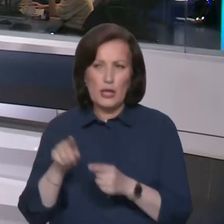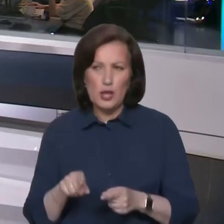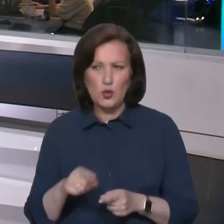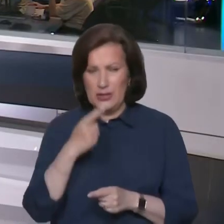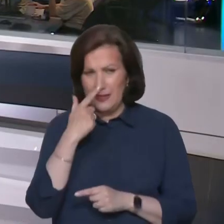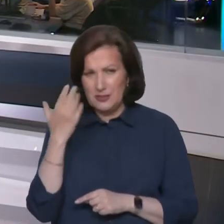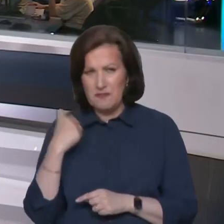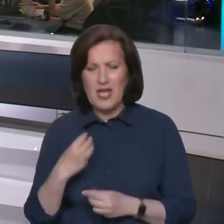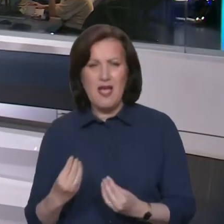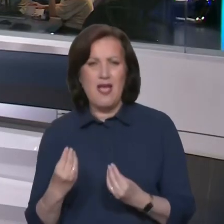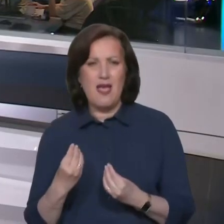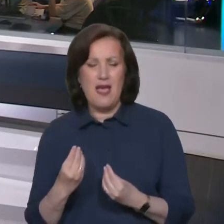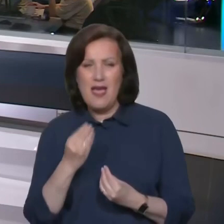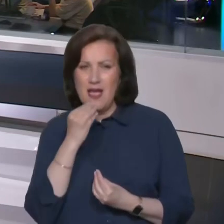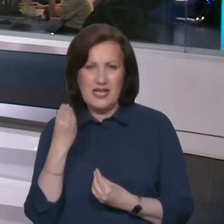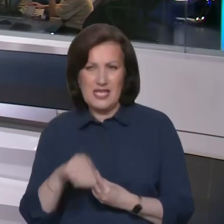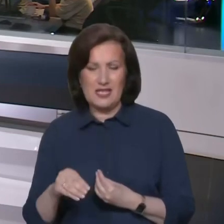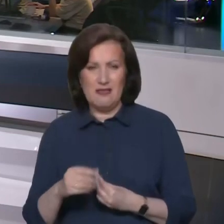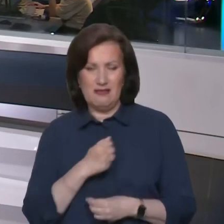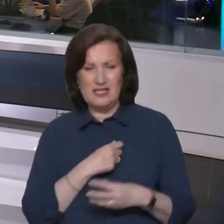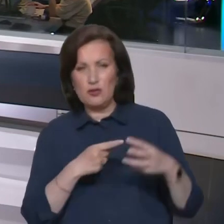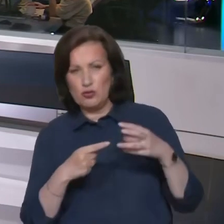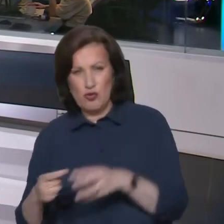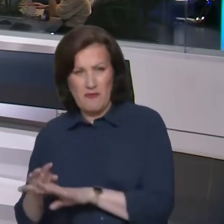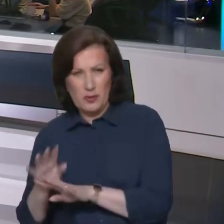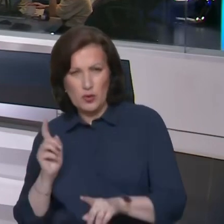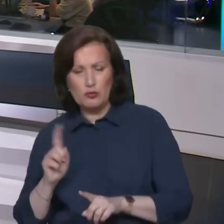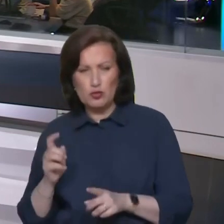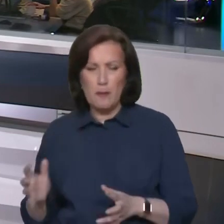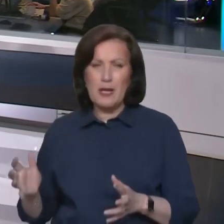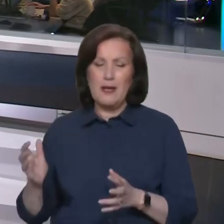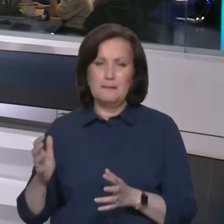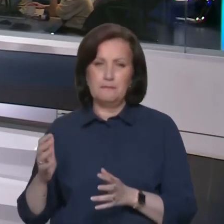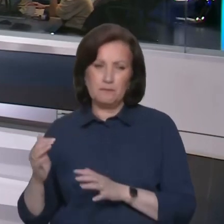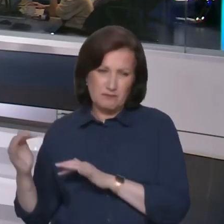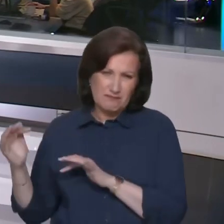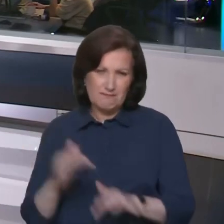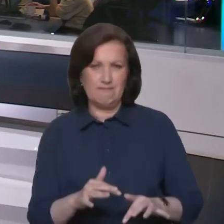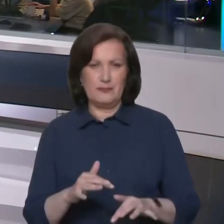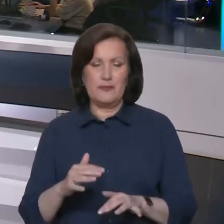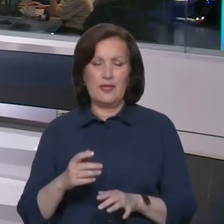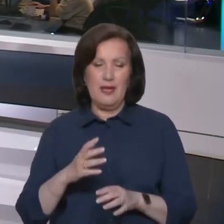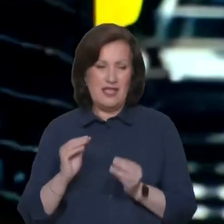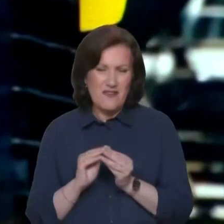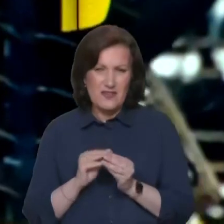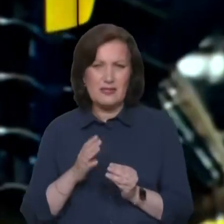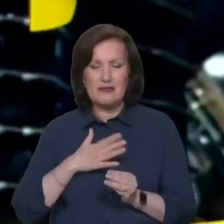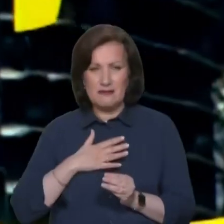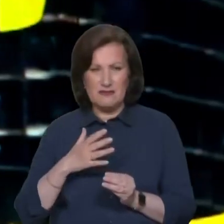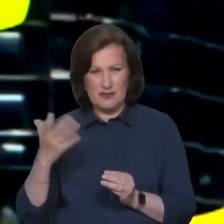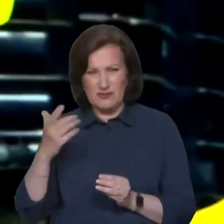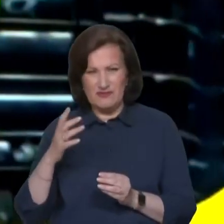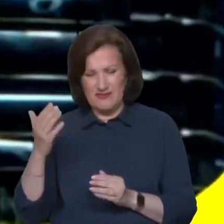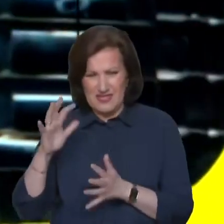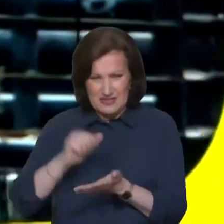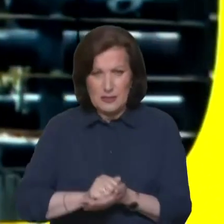досить нещодавно елітні підрозділи десантно-штурмові, для того, щоб перехопити ініціативу, знову вийти на ці самі панівні висоти, бачимо, що